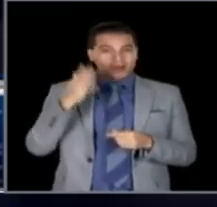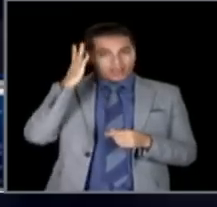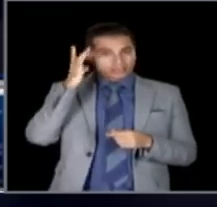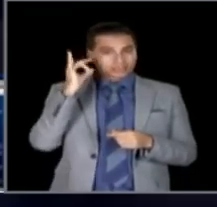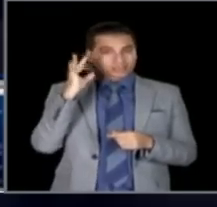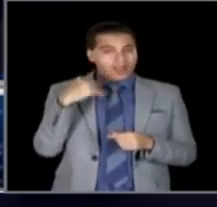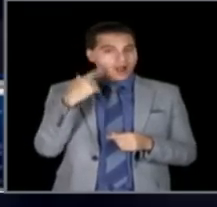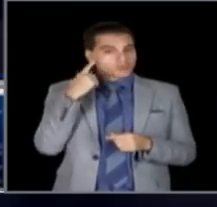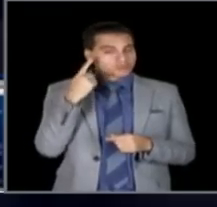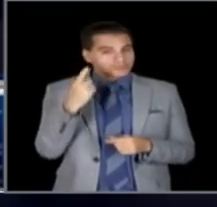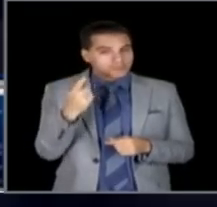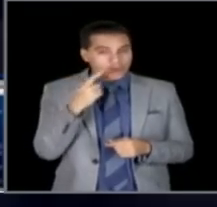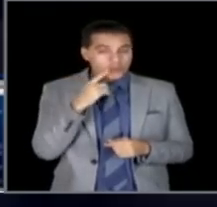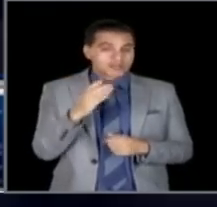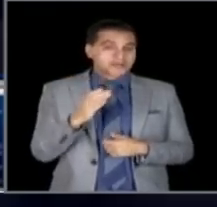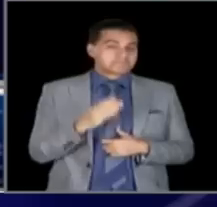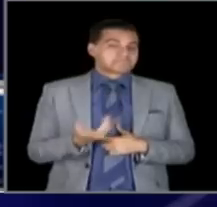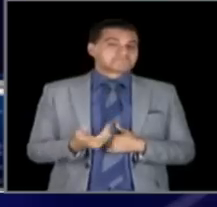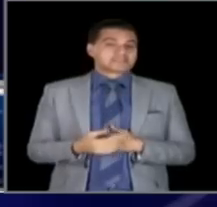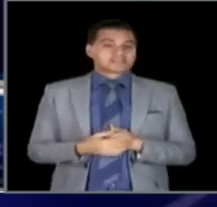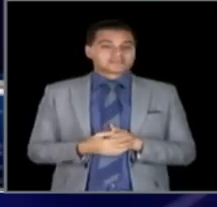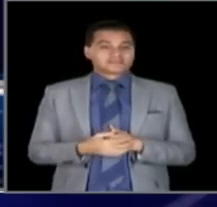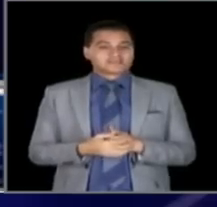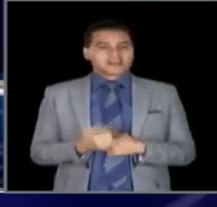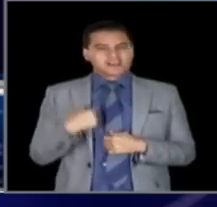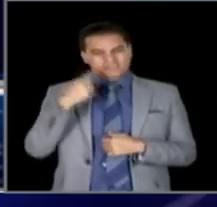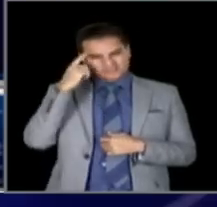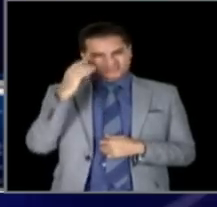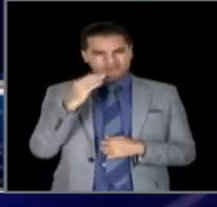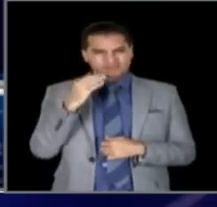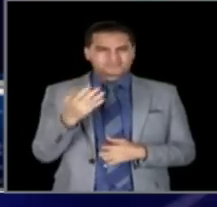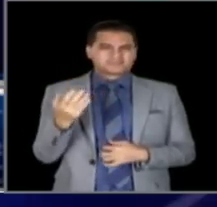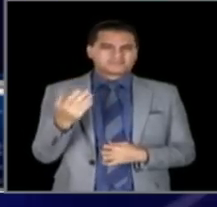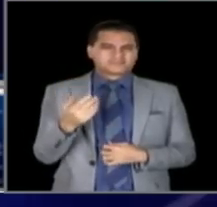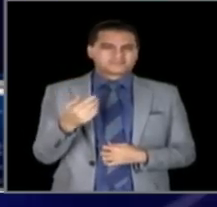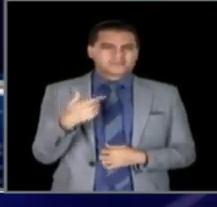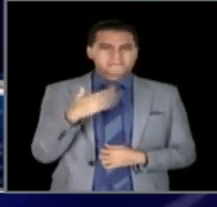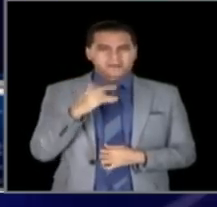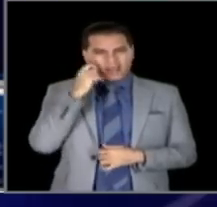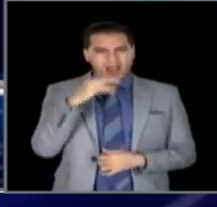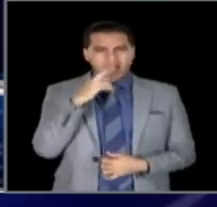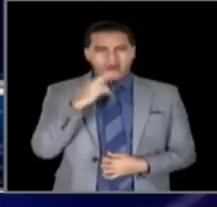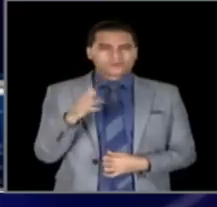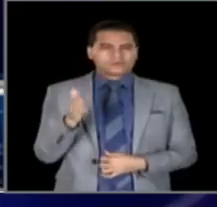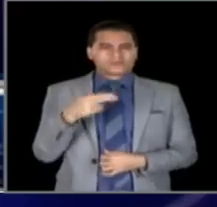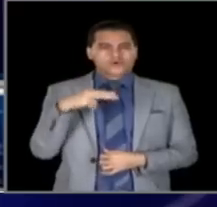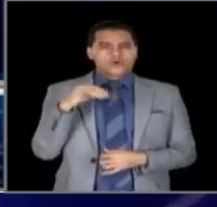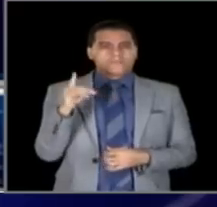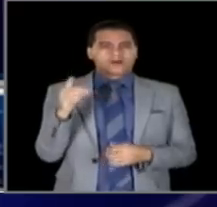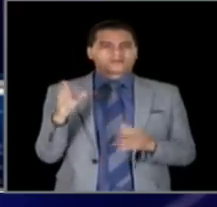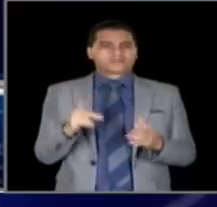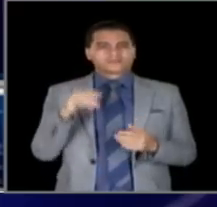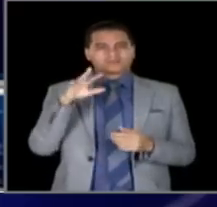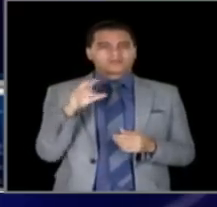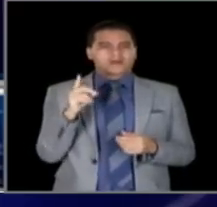أعرف مين اللي كتب غرفة 304. أنا مش عارفة، بس أنا قلت مصر معاصر، فاقول بقى عمر طاهر عشان انا عارفه